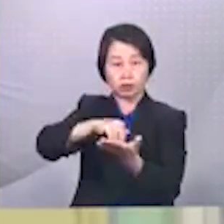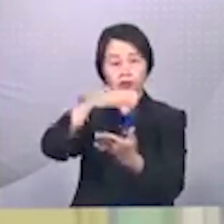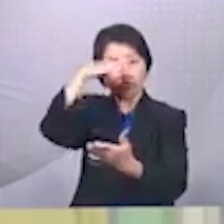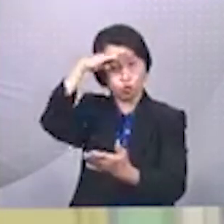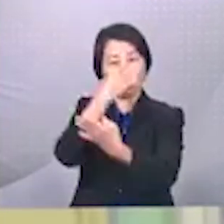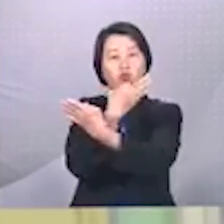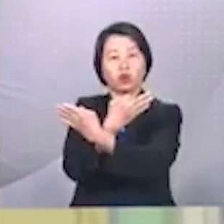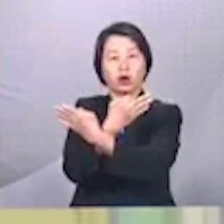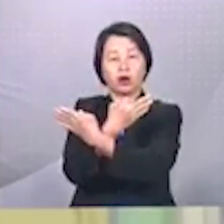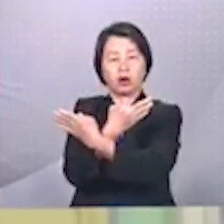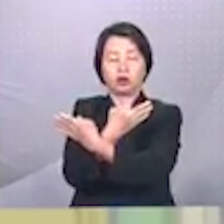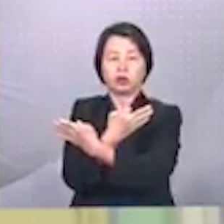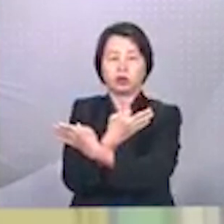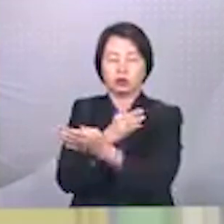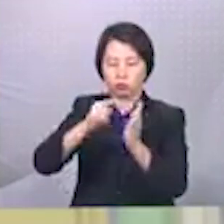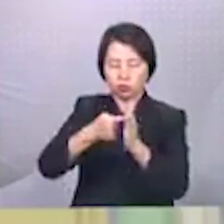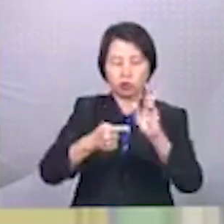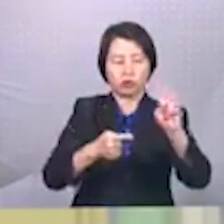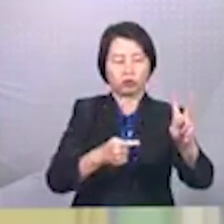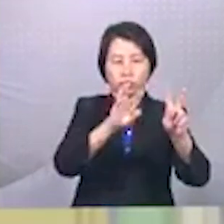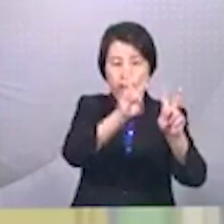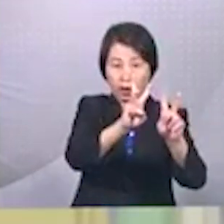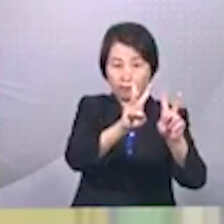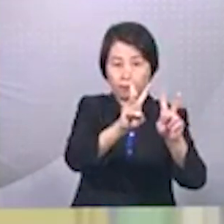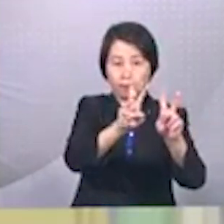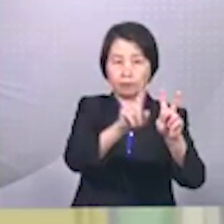Johor yang bermula pada